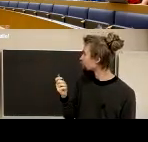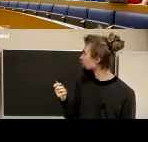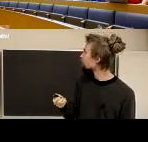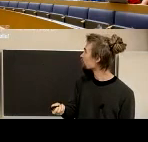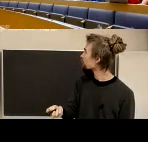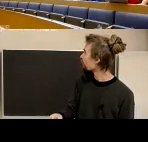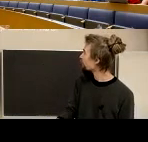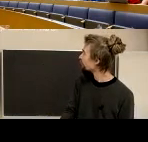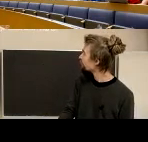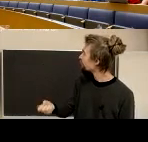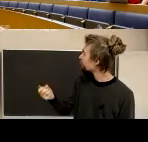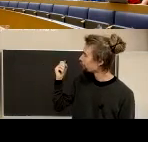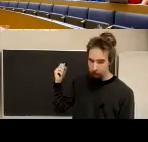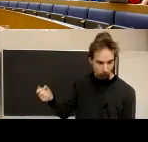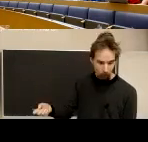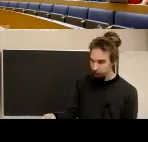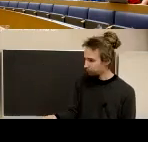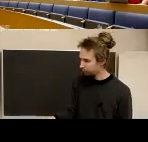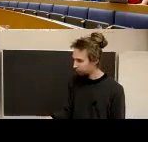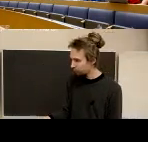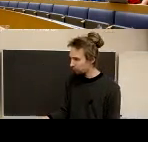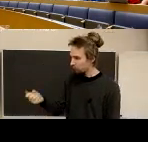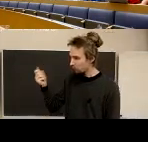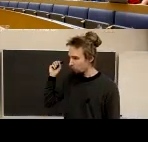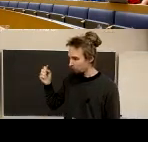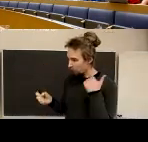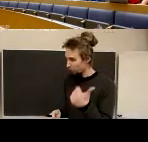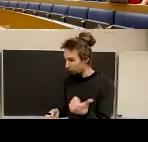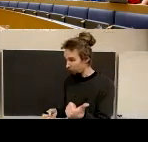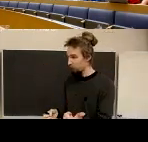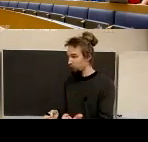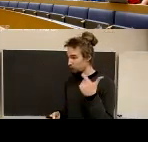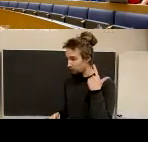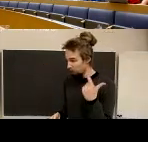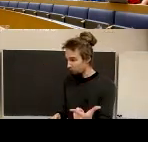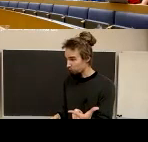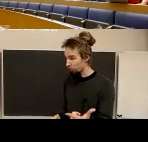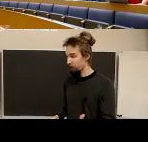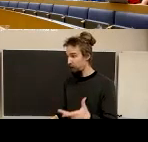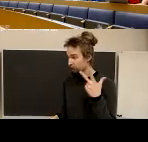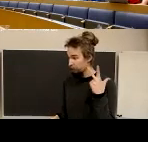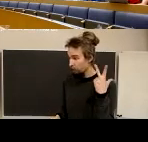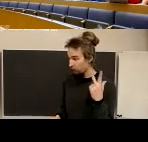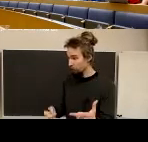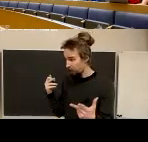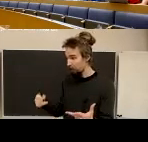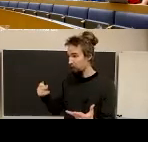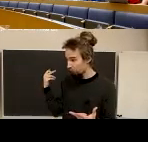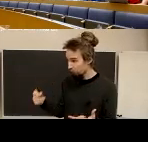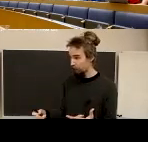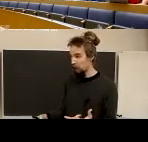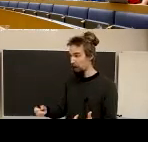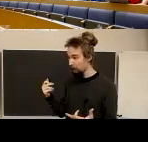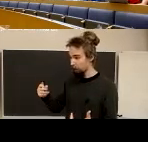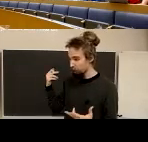syytä tutkia lisää. Joo, ihan lopuksi. Arvot ja itsen ylittäminen on kytköksissä. Arvot, mielenterveys,